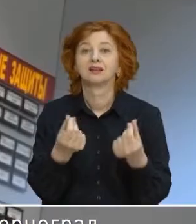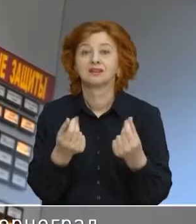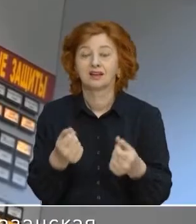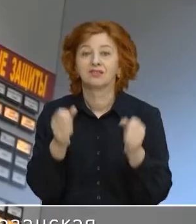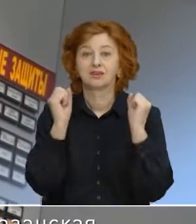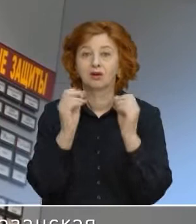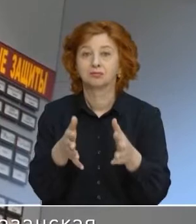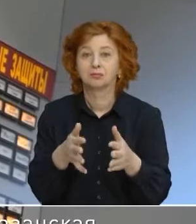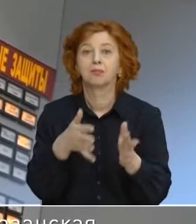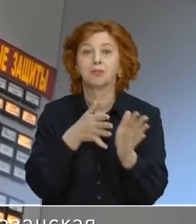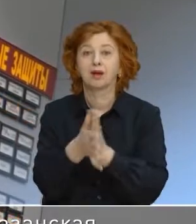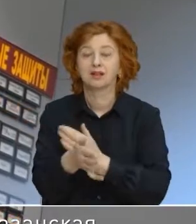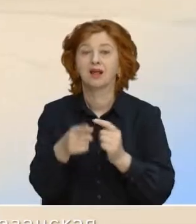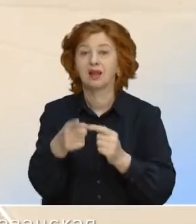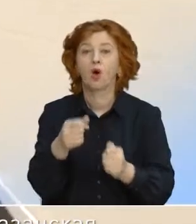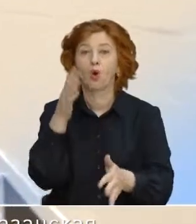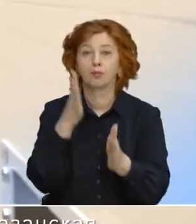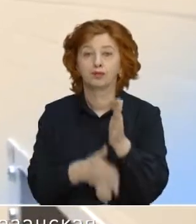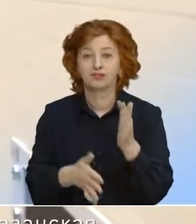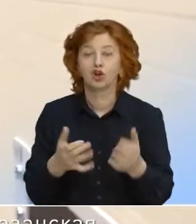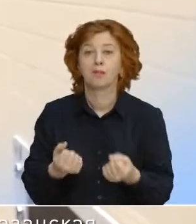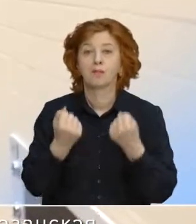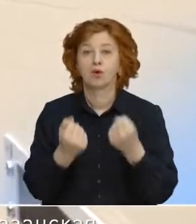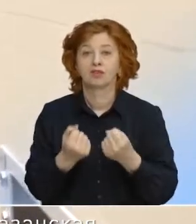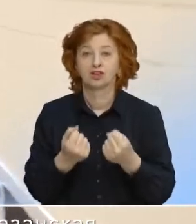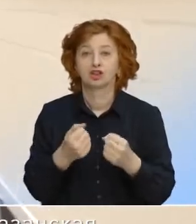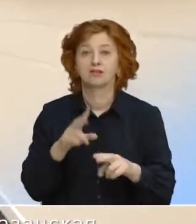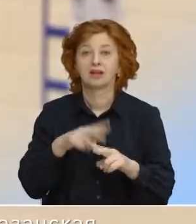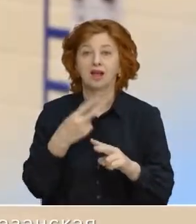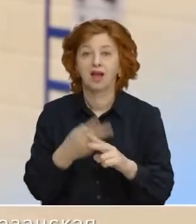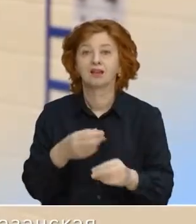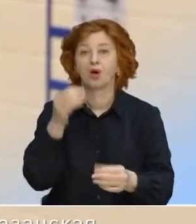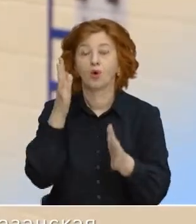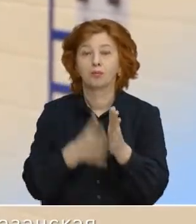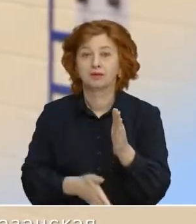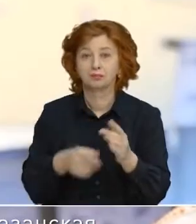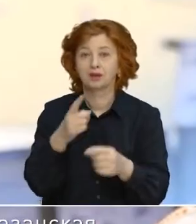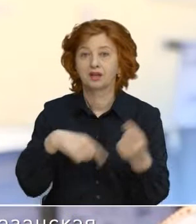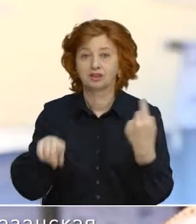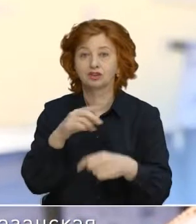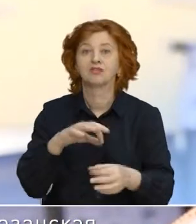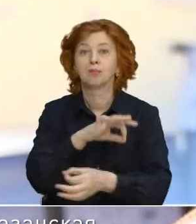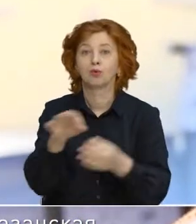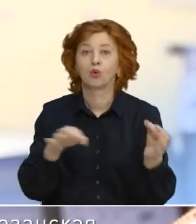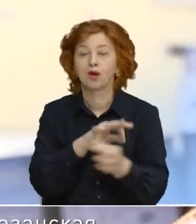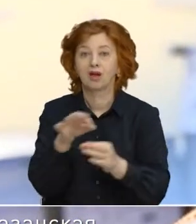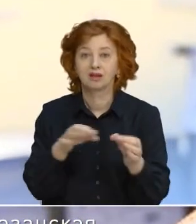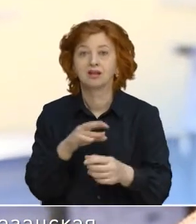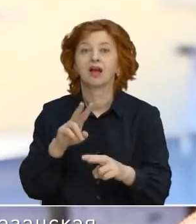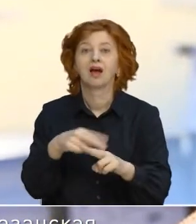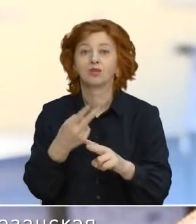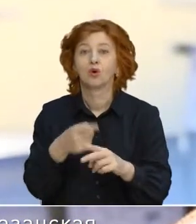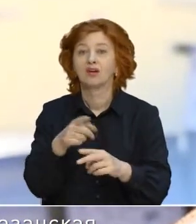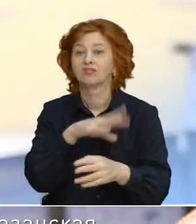направлены на ее обеспечение и поддержание. Это у нас обеспечивается, во-первых, проектом, прошедшим